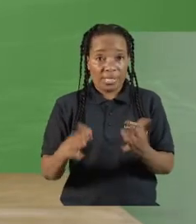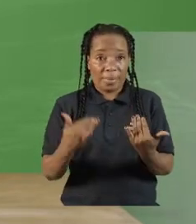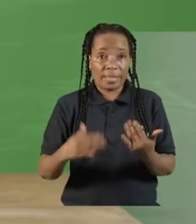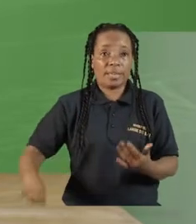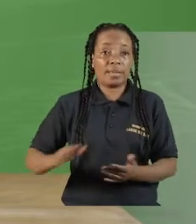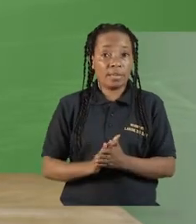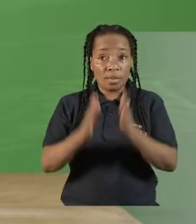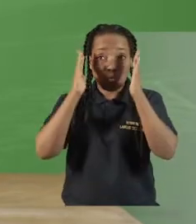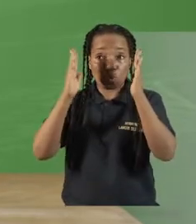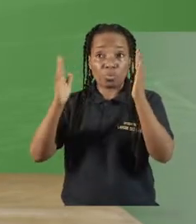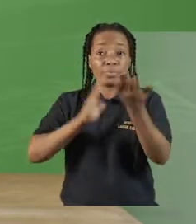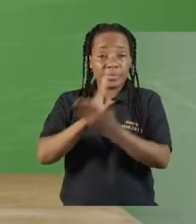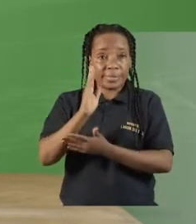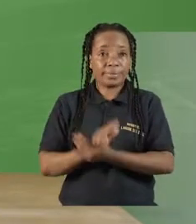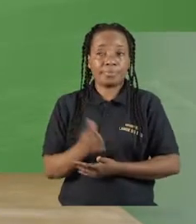Nous allons